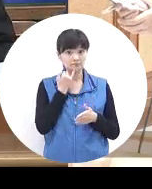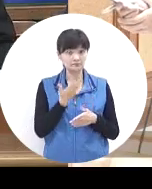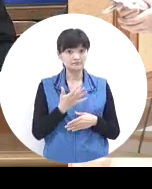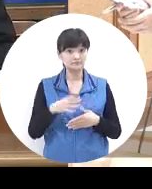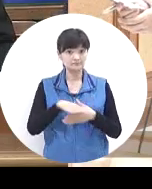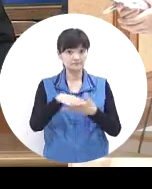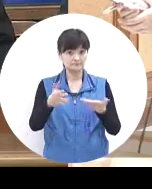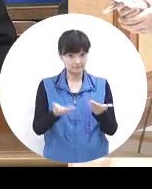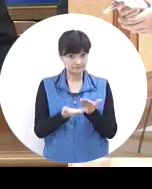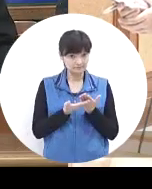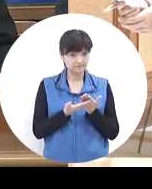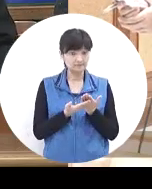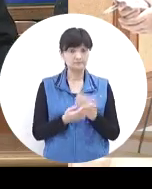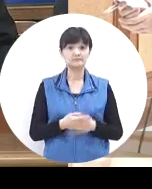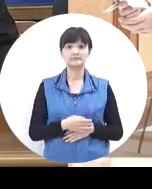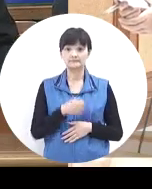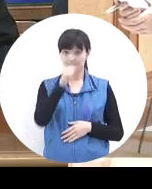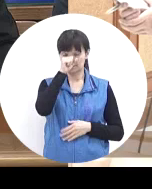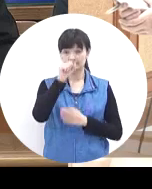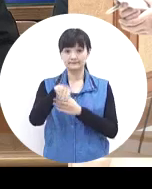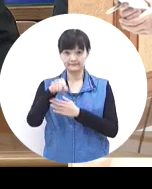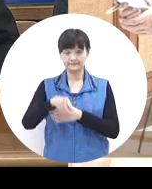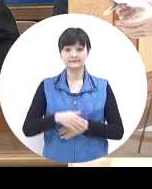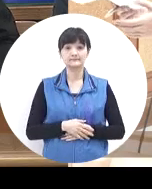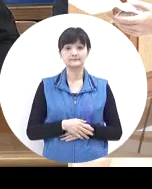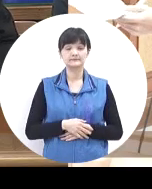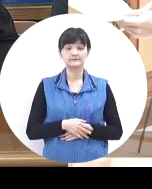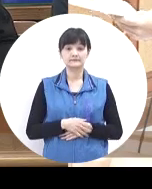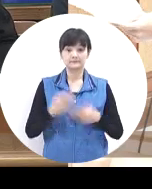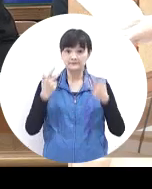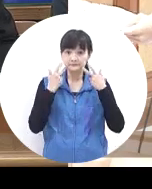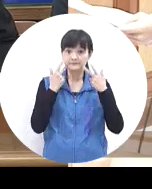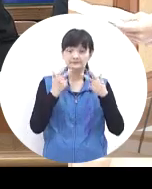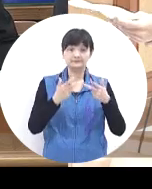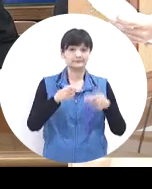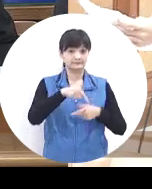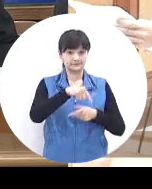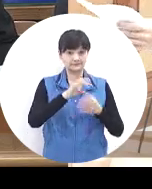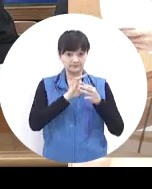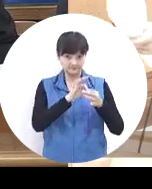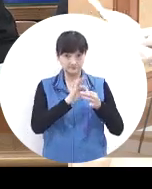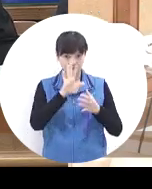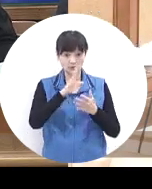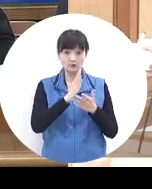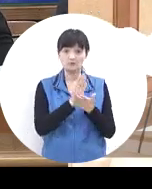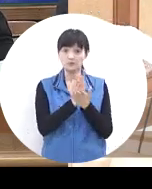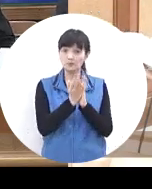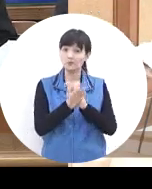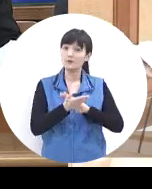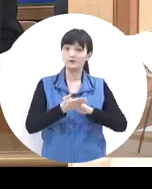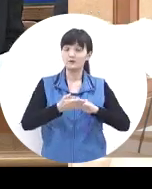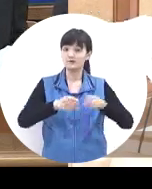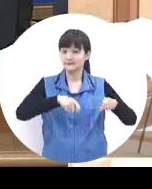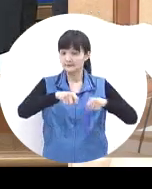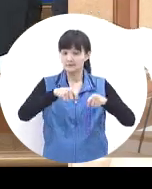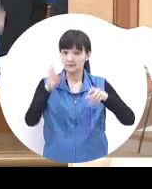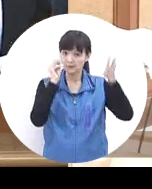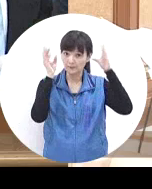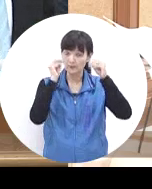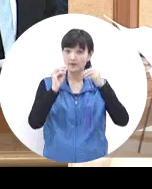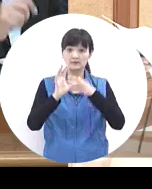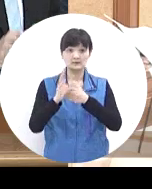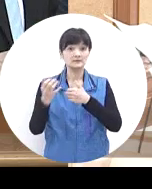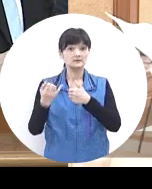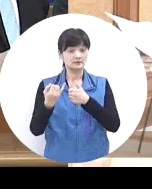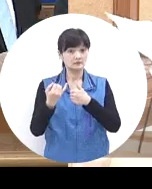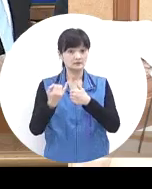把这6大，不管是新连结、新美学、新创生、新领导、新趋势。包括新住民，跟